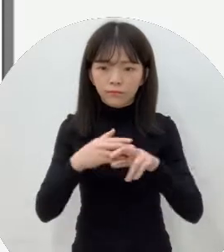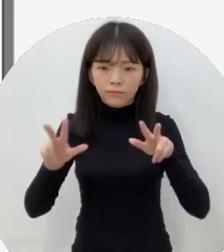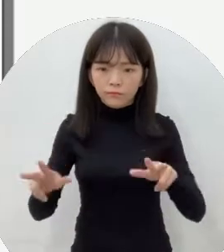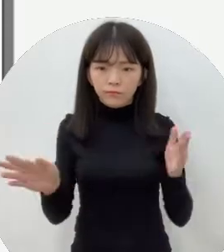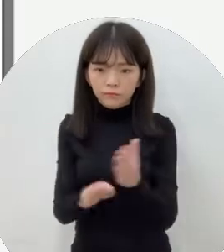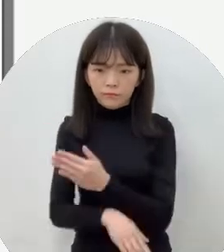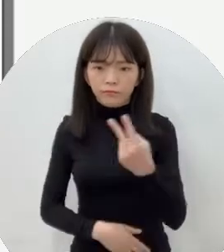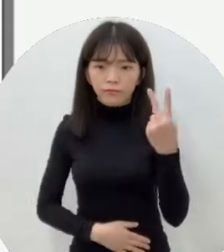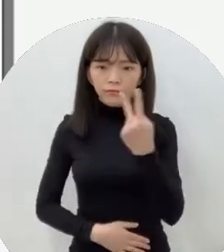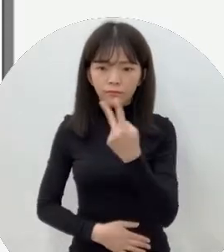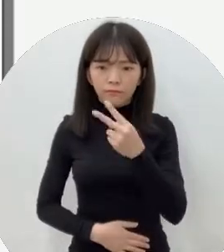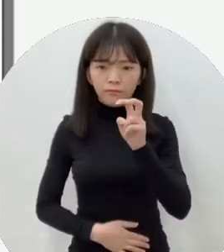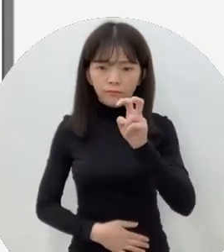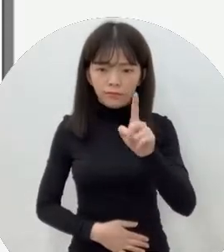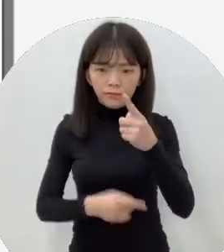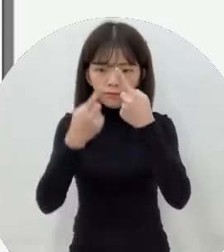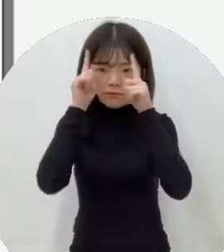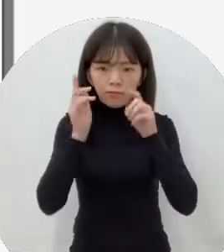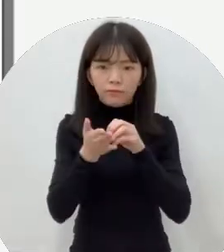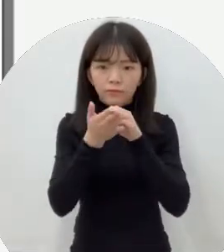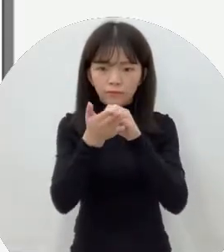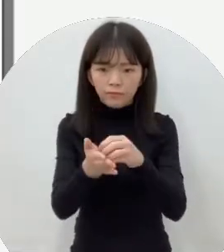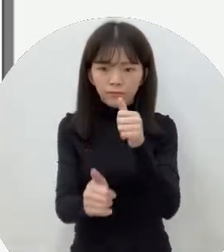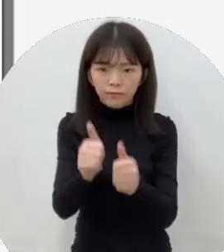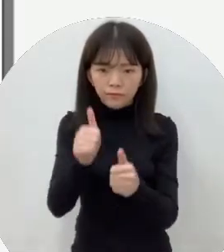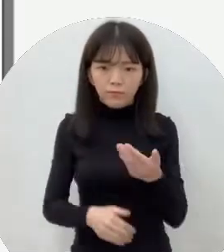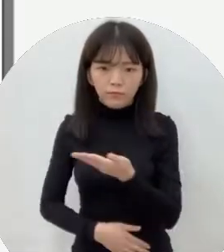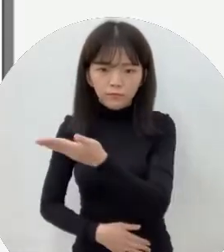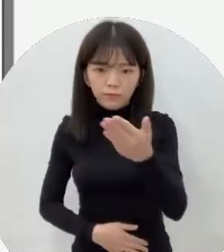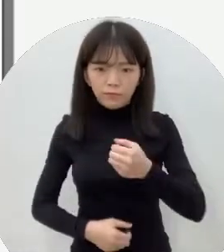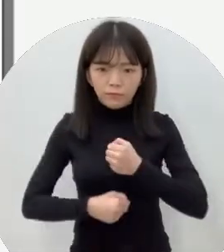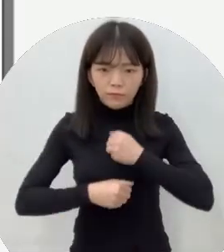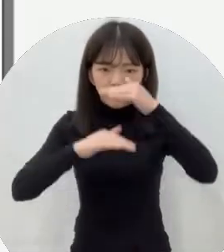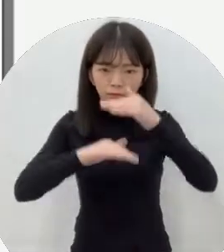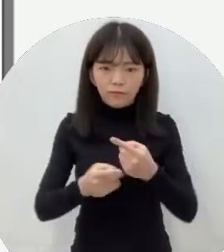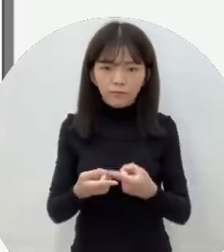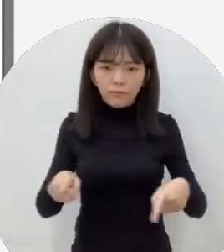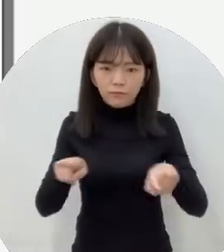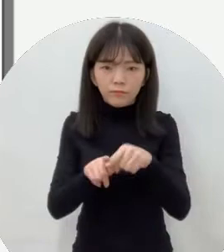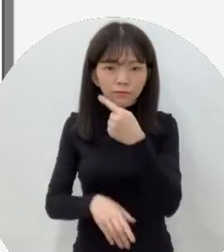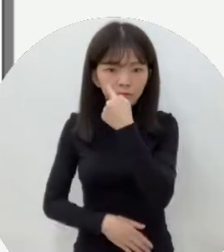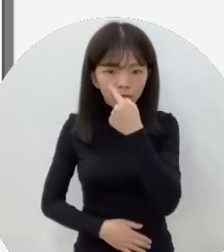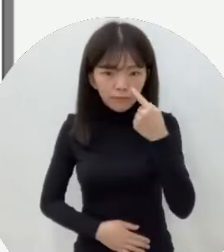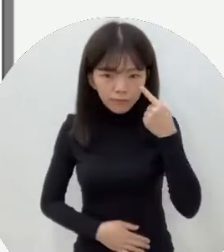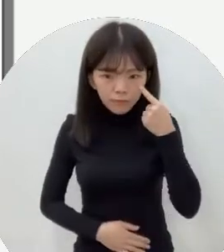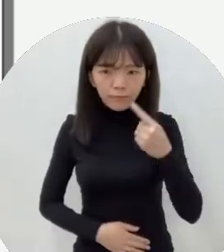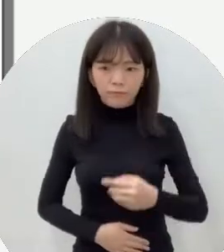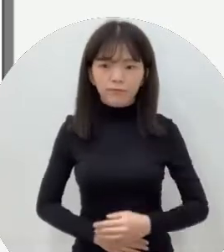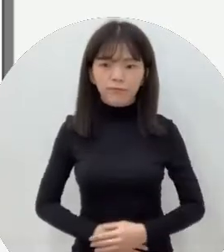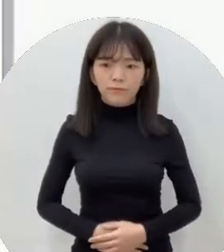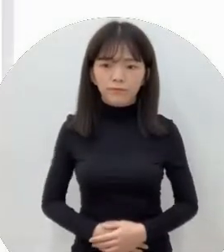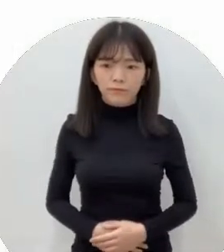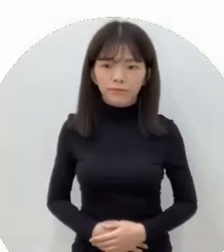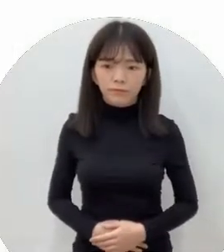지금부터 2021학년도 대학 수학능력시험 수험생 유의사항 저와 함께 자세히 살펴볼게요.